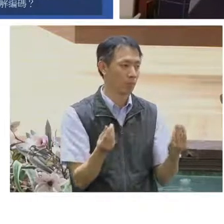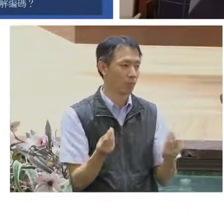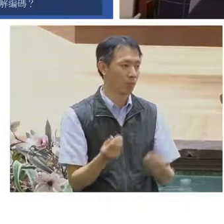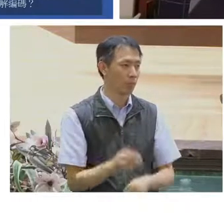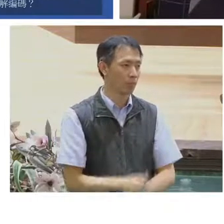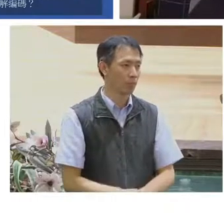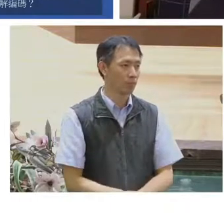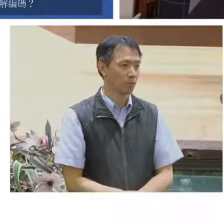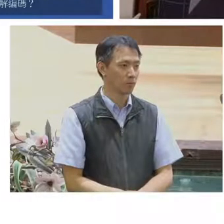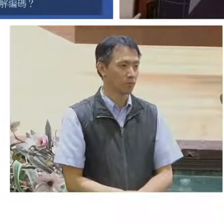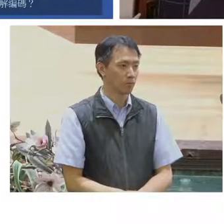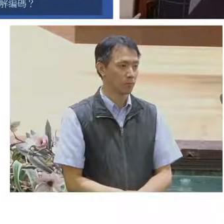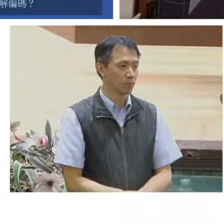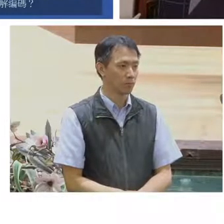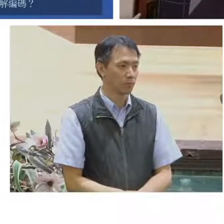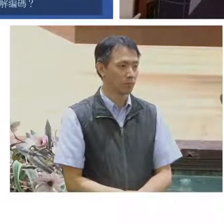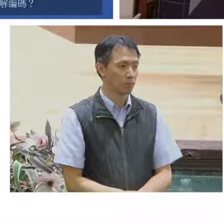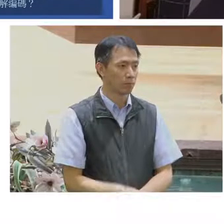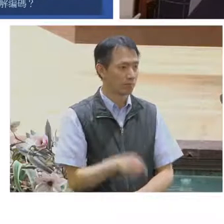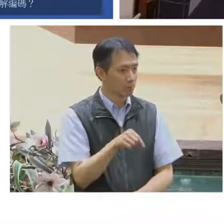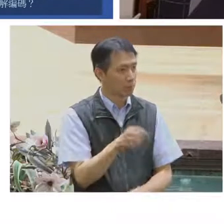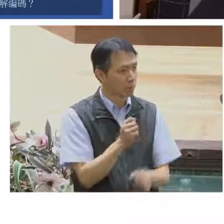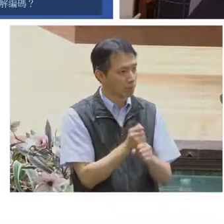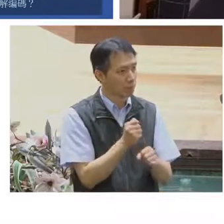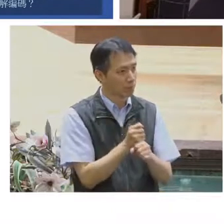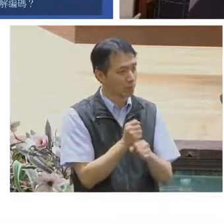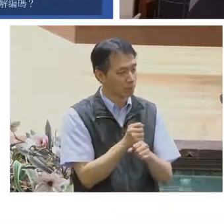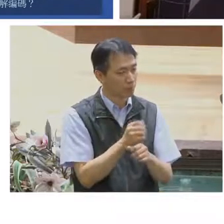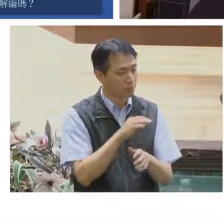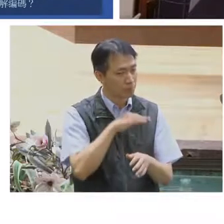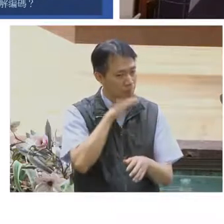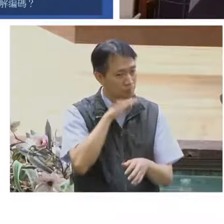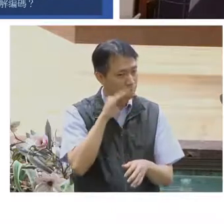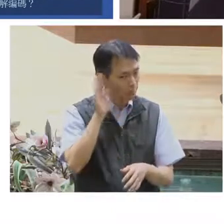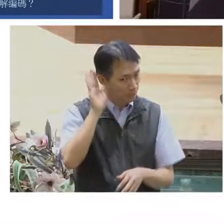作。这个工作我要看在将来